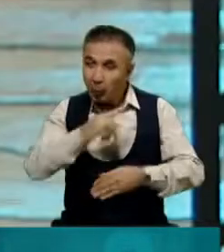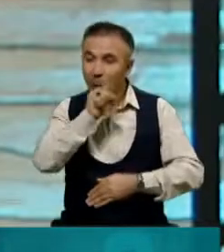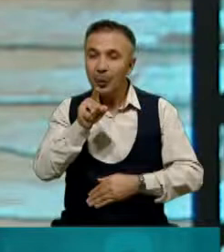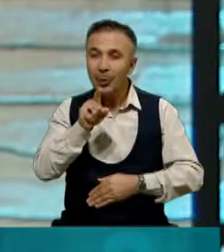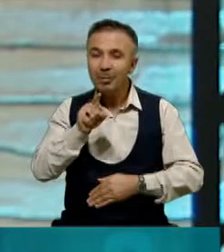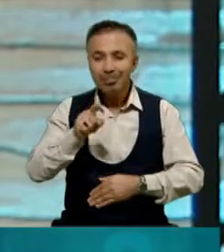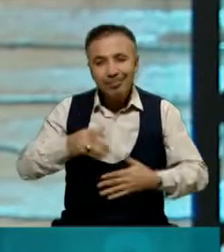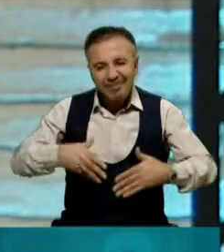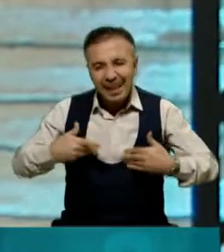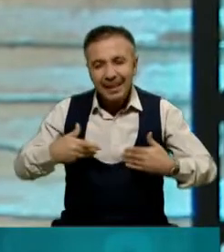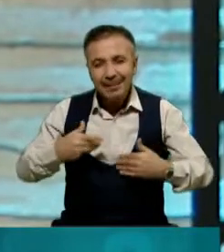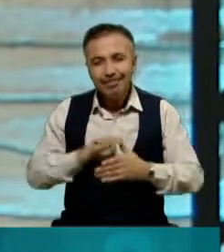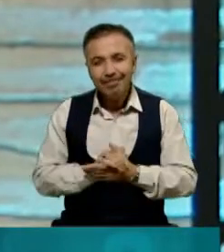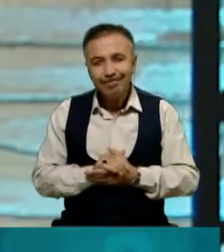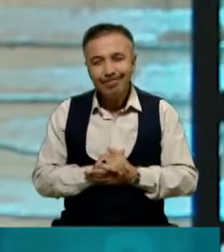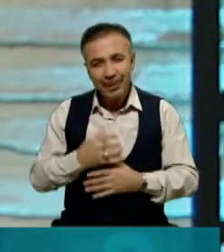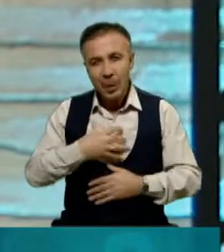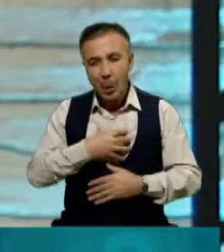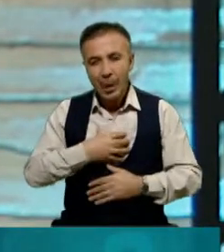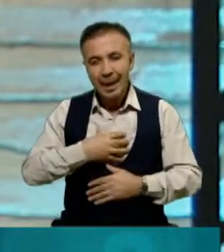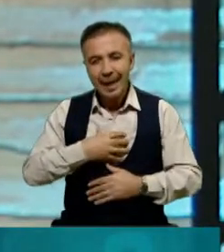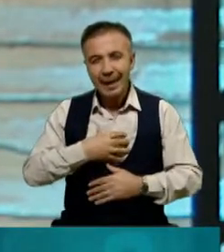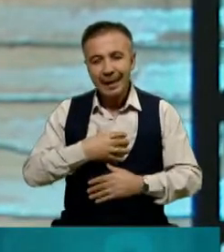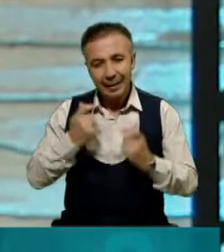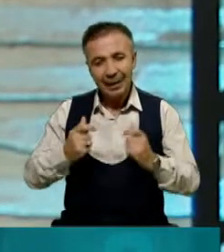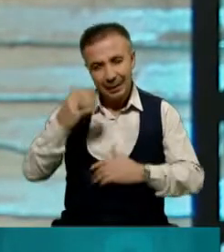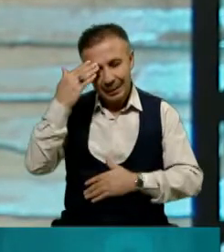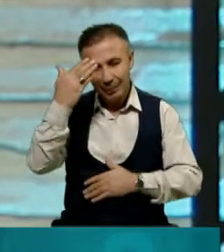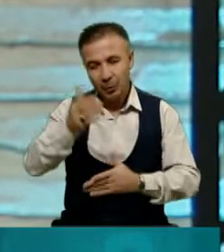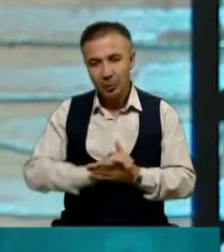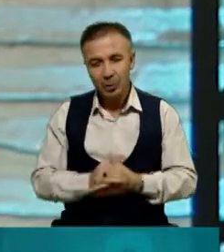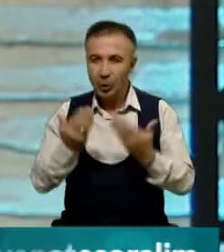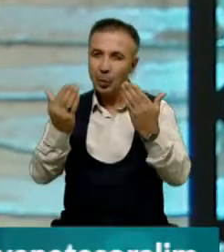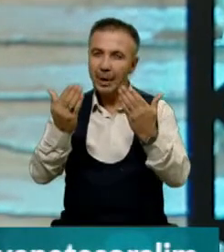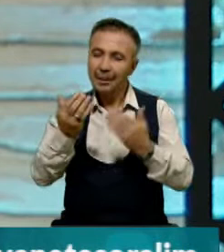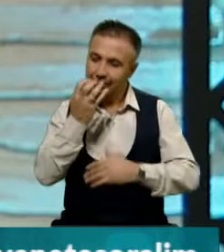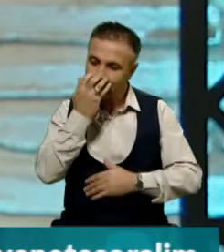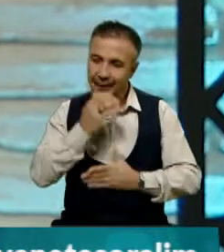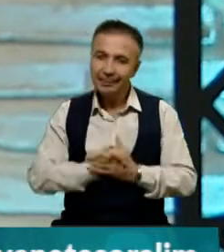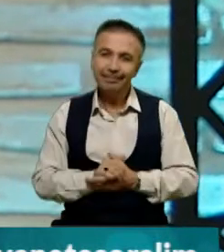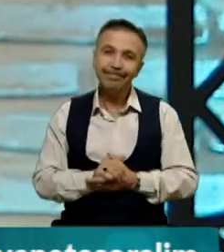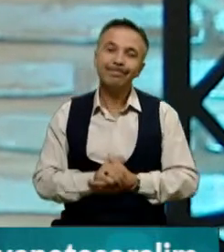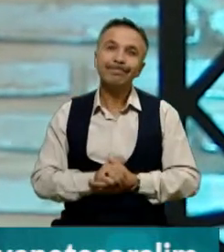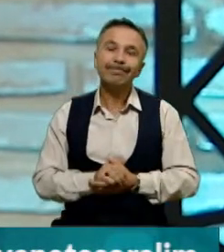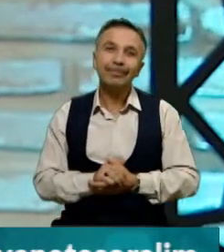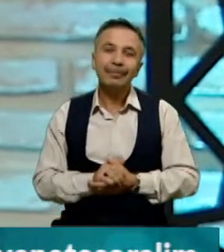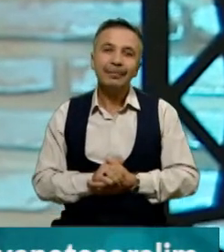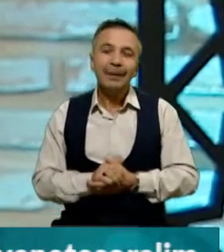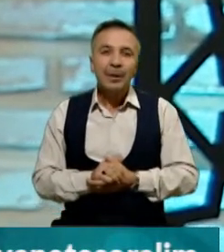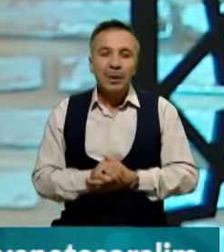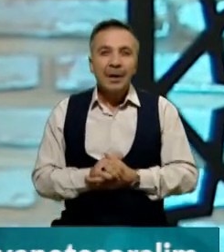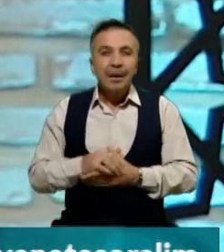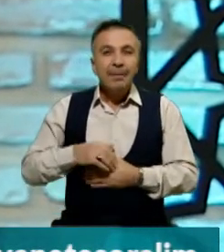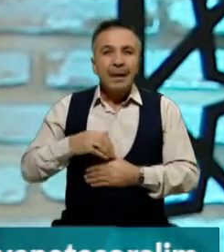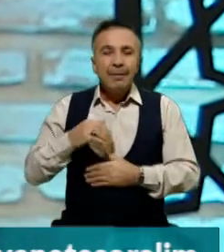merak ettim. Konya'ya selam olsun. Hayırlı akşamlar diliyoruz size. Dua bekleriz efendim sizden de. Evet hocam. Bir namaz